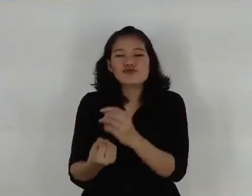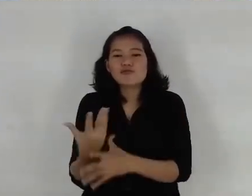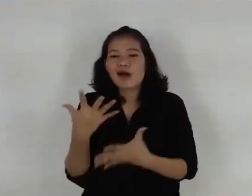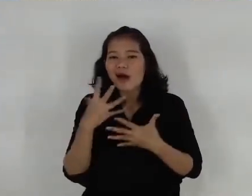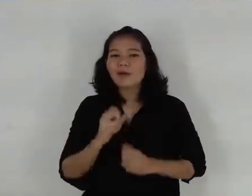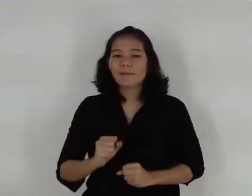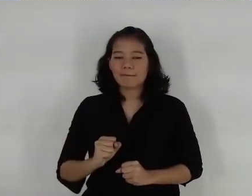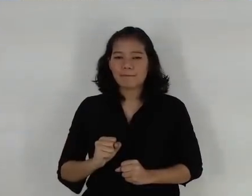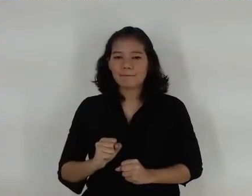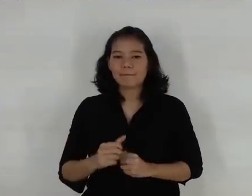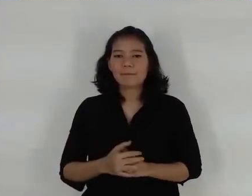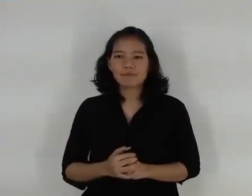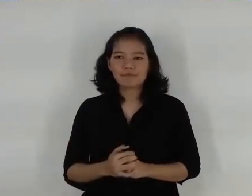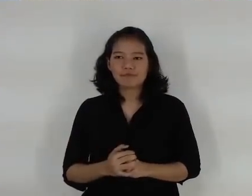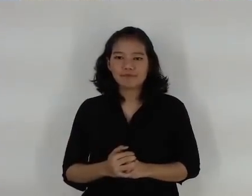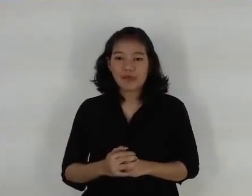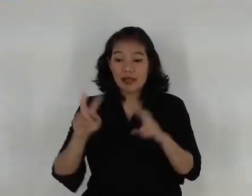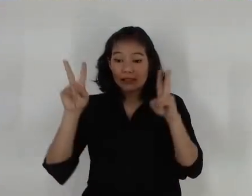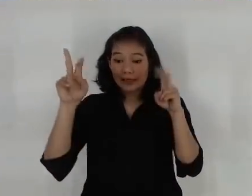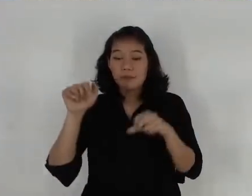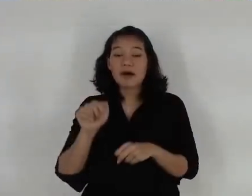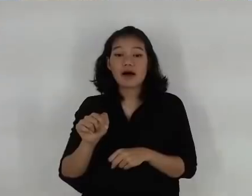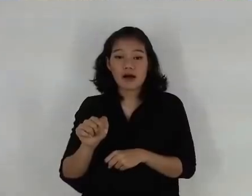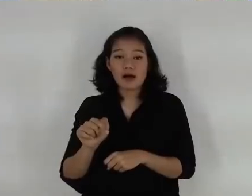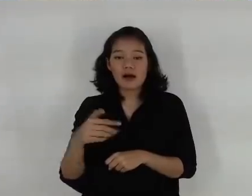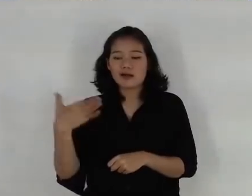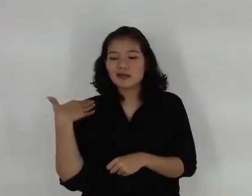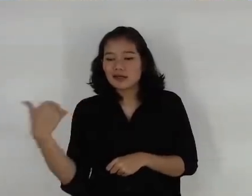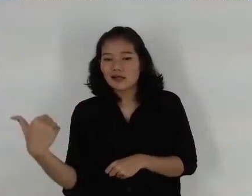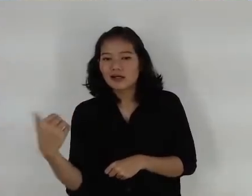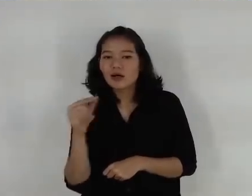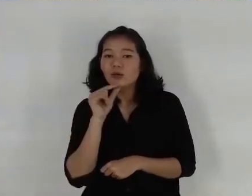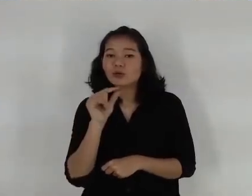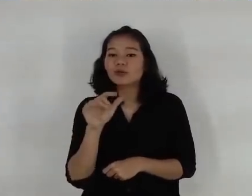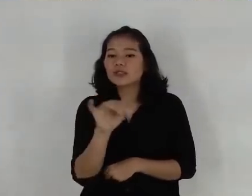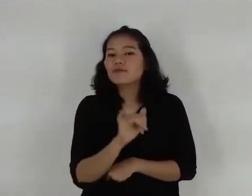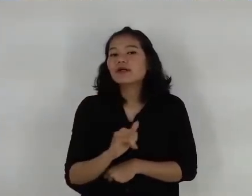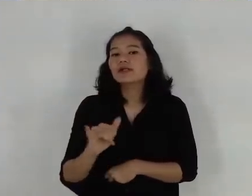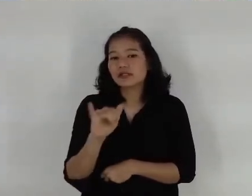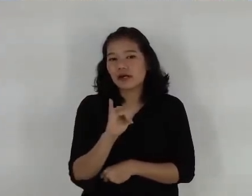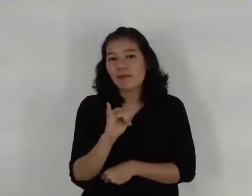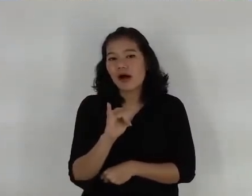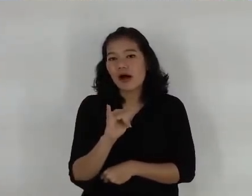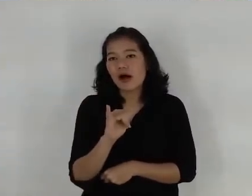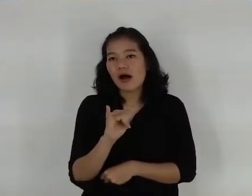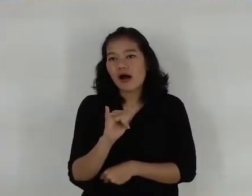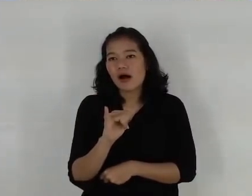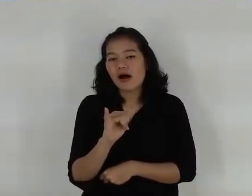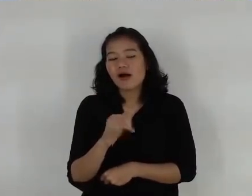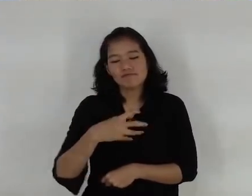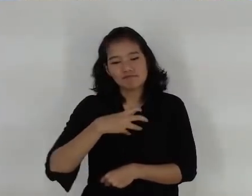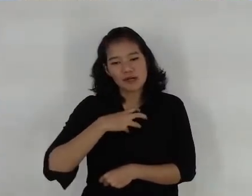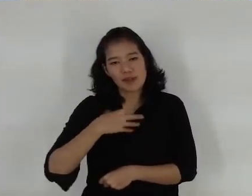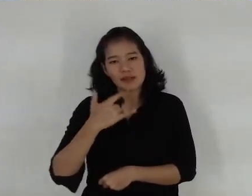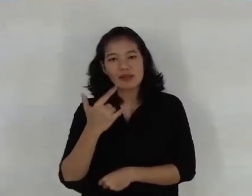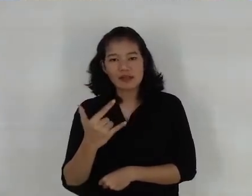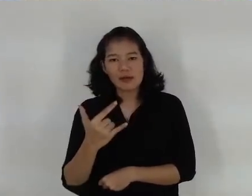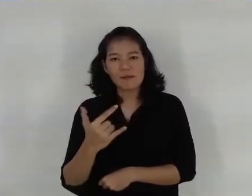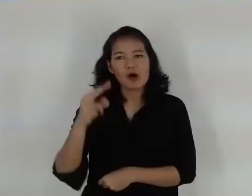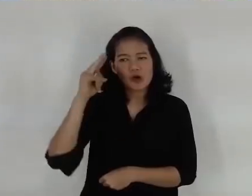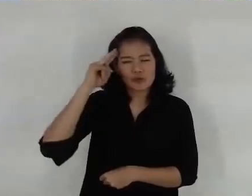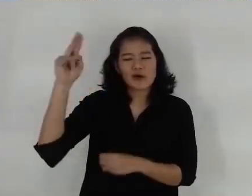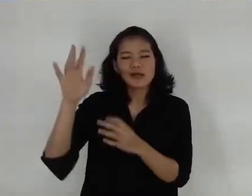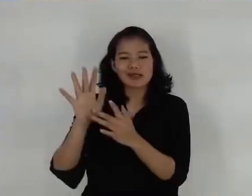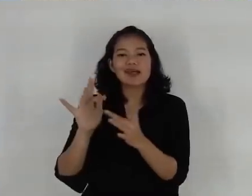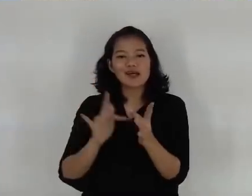pengharapan melalui tema ini kita diajak bersama untuk tetap mengimani bahwa Tuhan